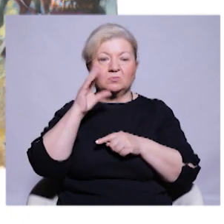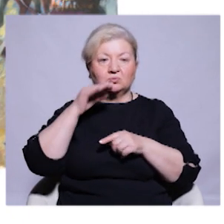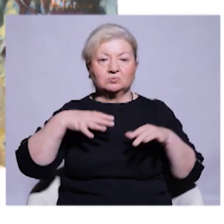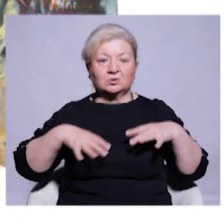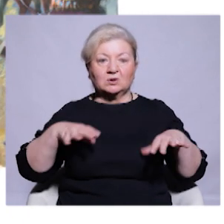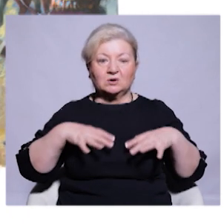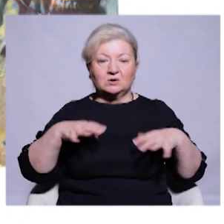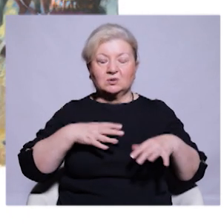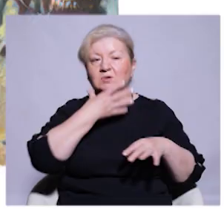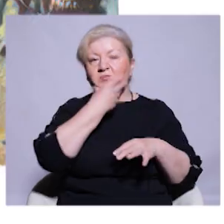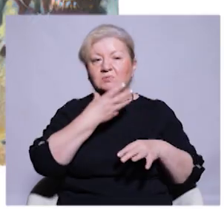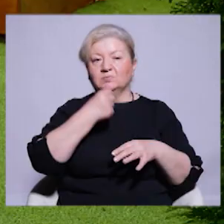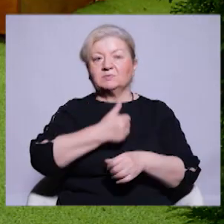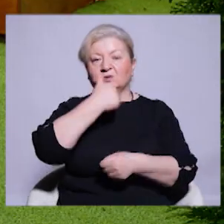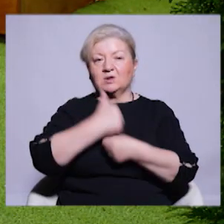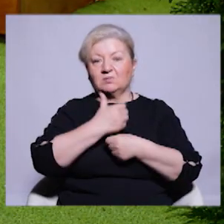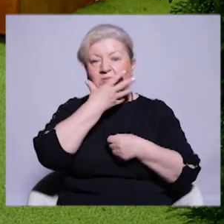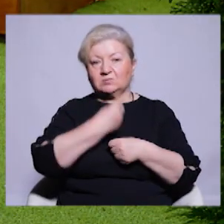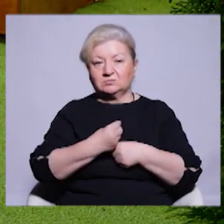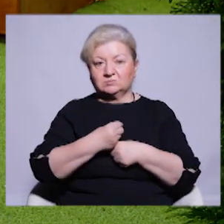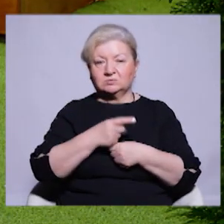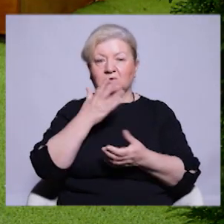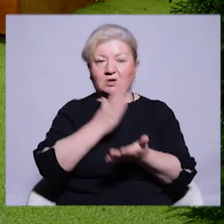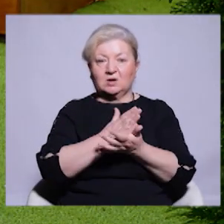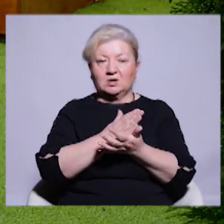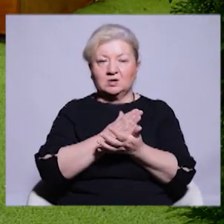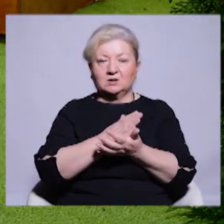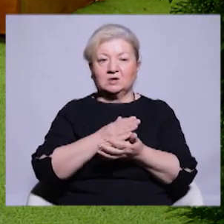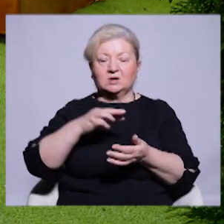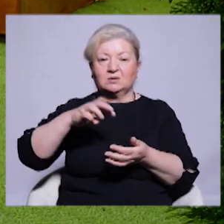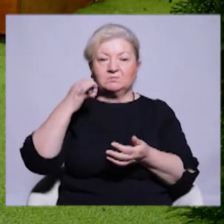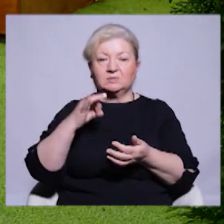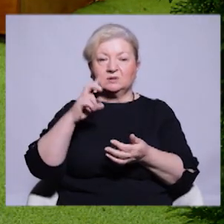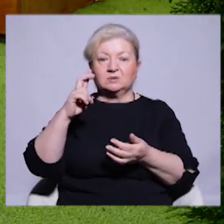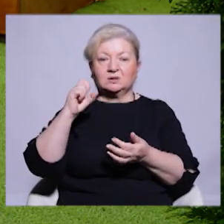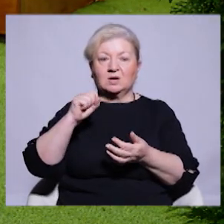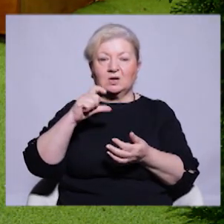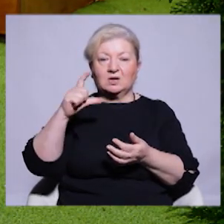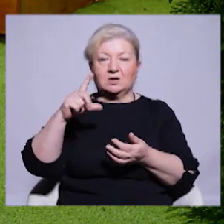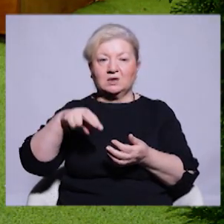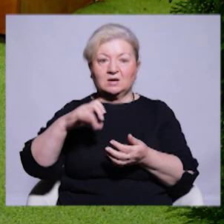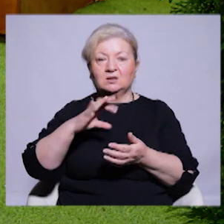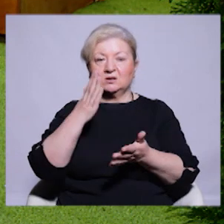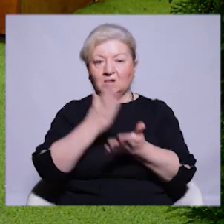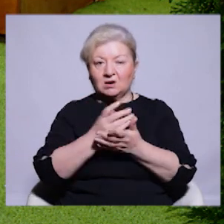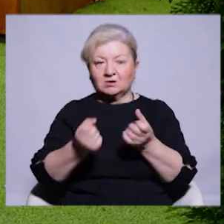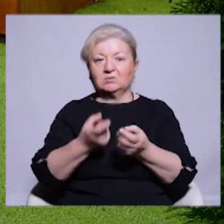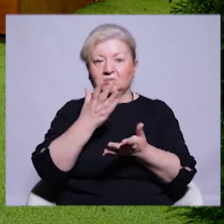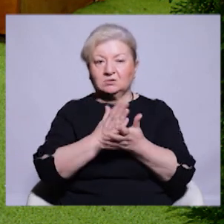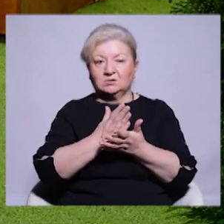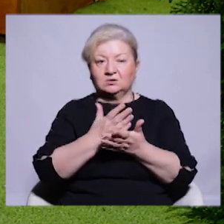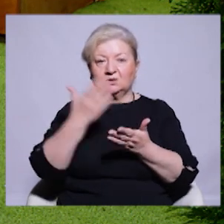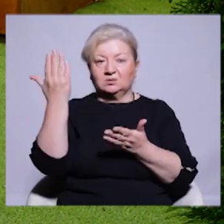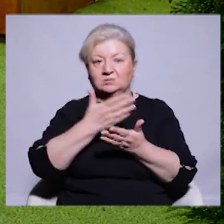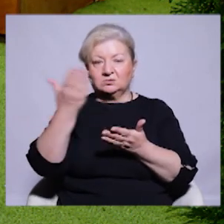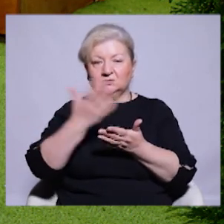ქართლის ეპისკოპოსი, მთავარ ეპისკოპოსი ბავშვობო გახლავთ, მიქაელი, რომელიც აღმოჩნდა, რომ ქადაგებდა